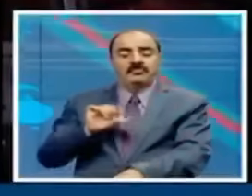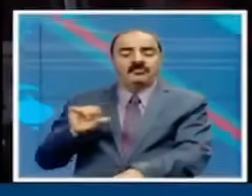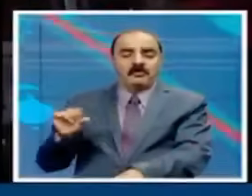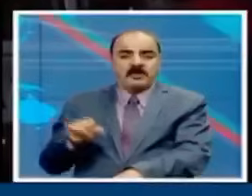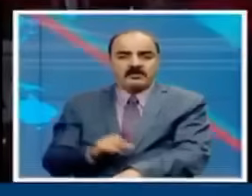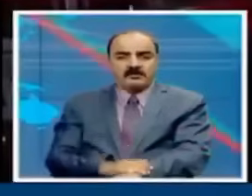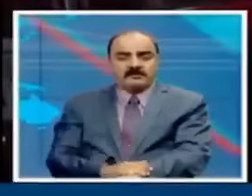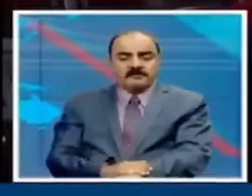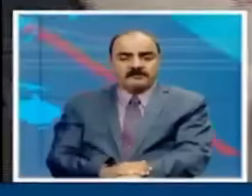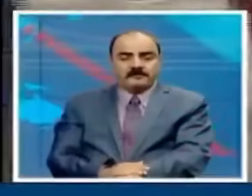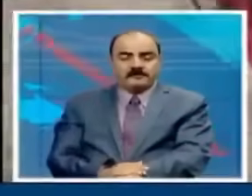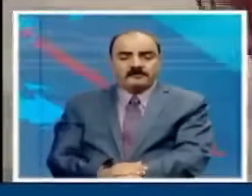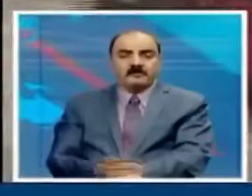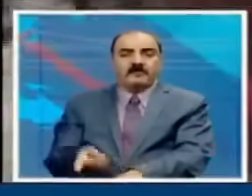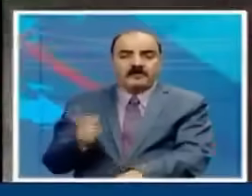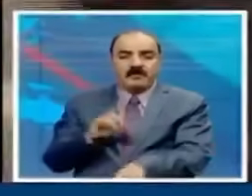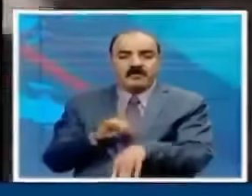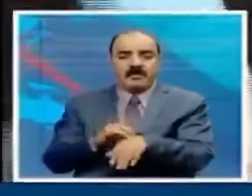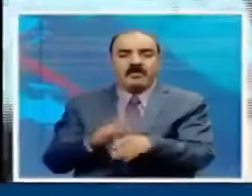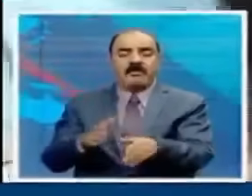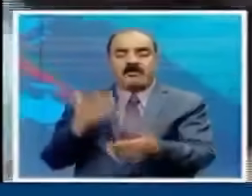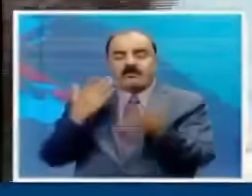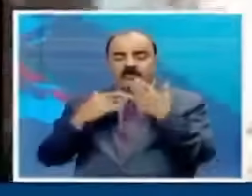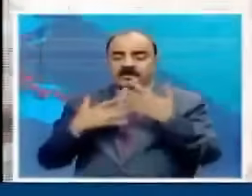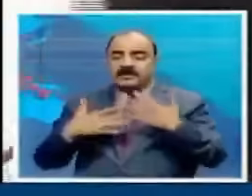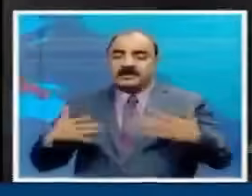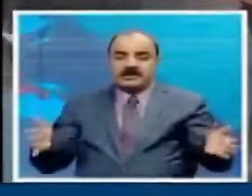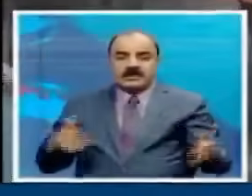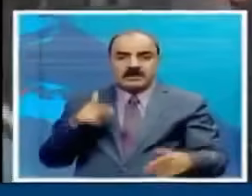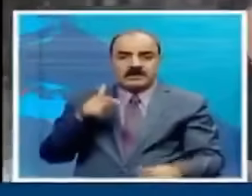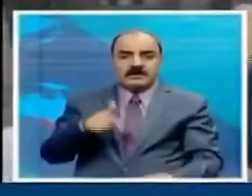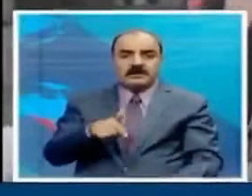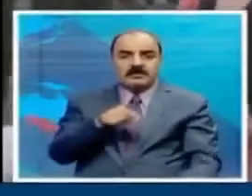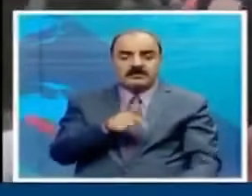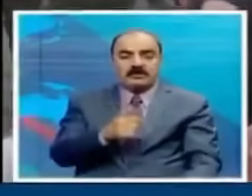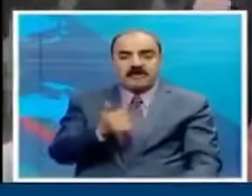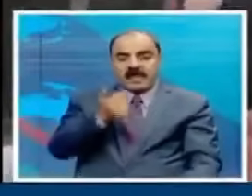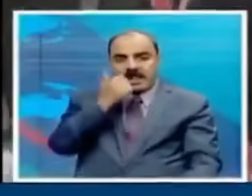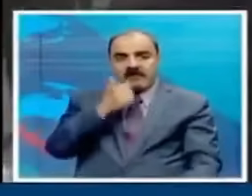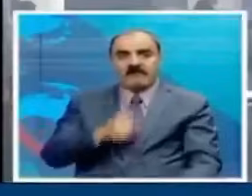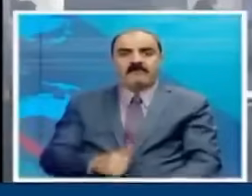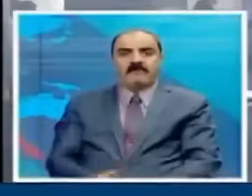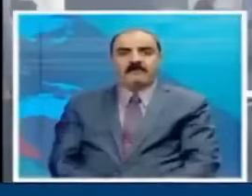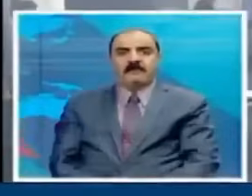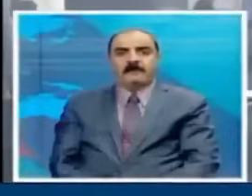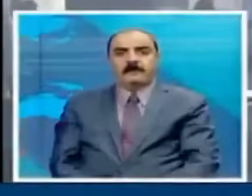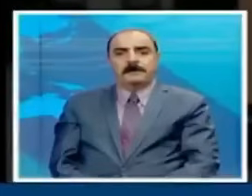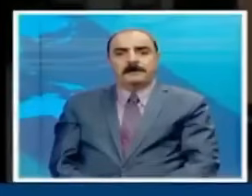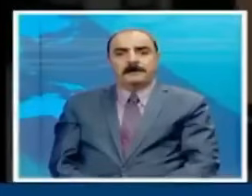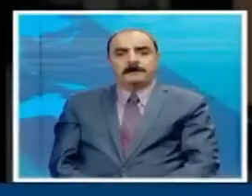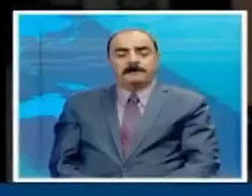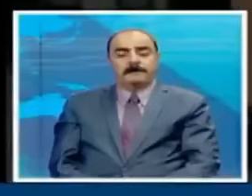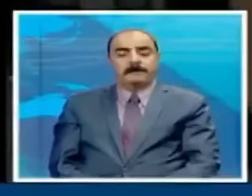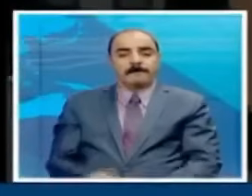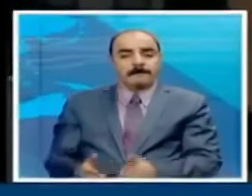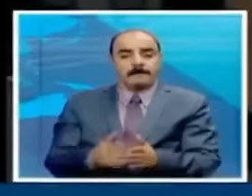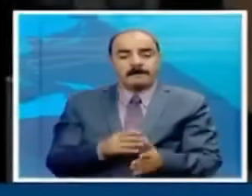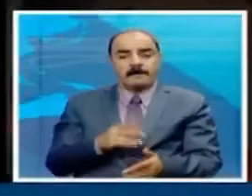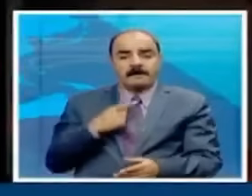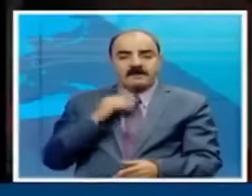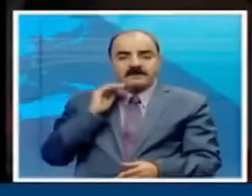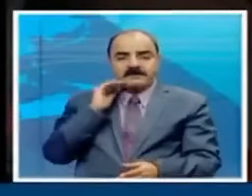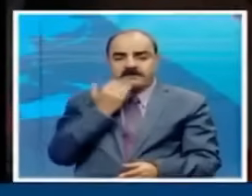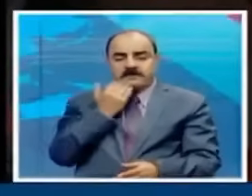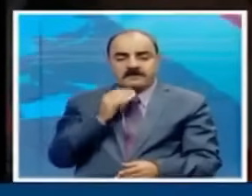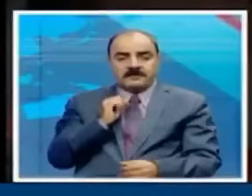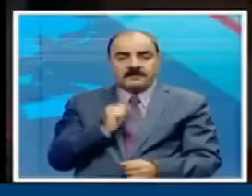26,900 شهيد، بالإضافة إلى أكثر من 66,000 مصاب. وفي إصرار